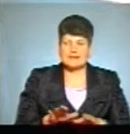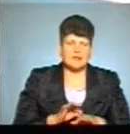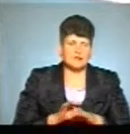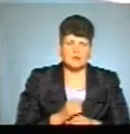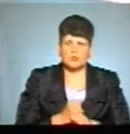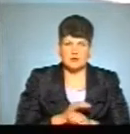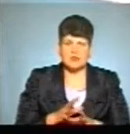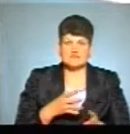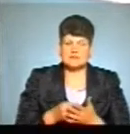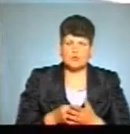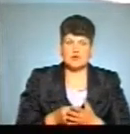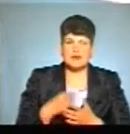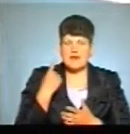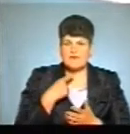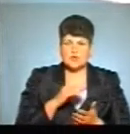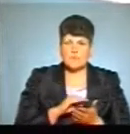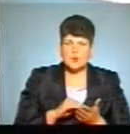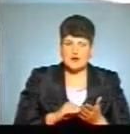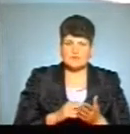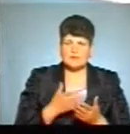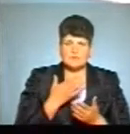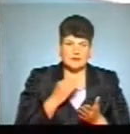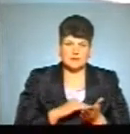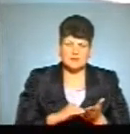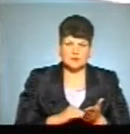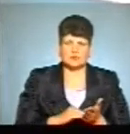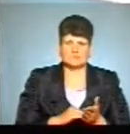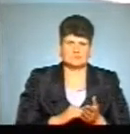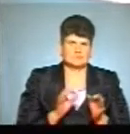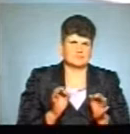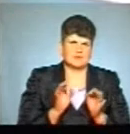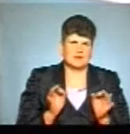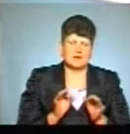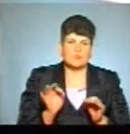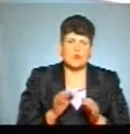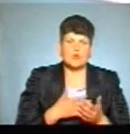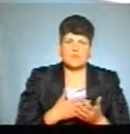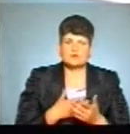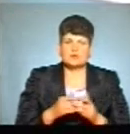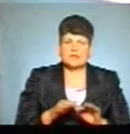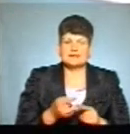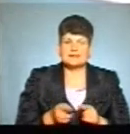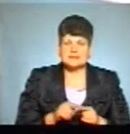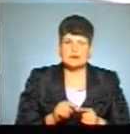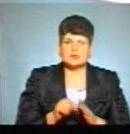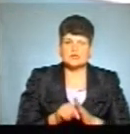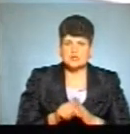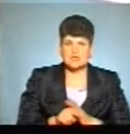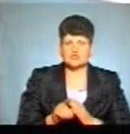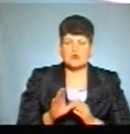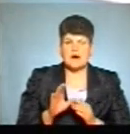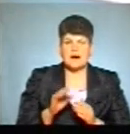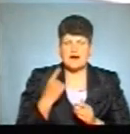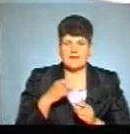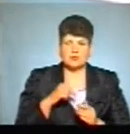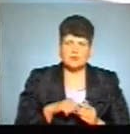не зазначила, там громадська діяльність відсутня. Тобто вона не згадала жодним словом про громадську діяльність. Зазначена автобіографія підпадала під таку, як